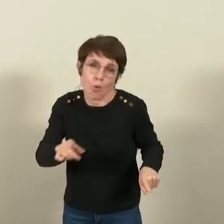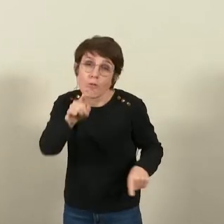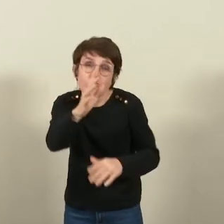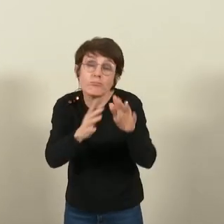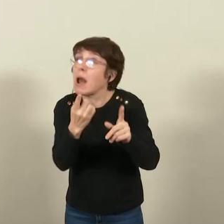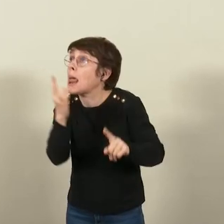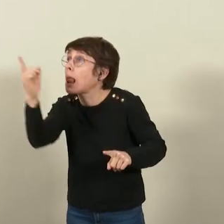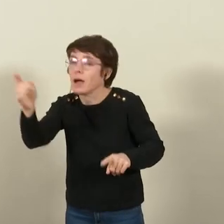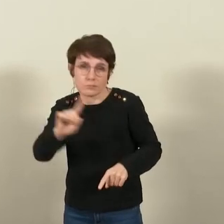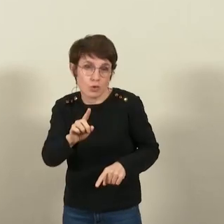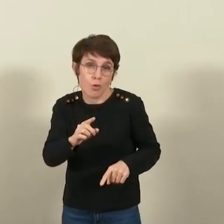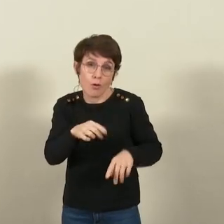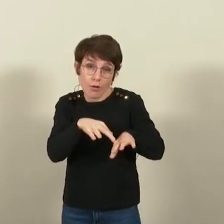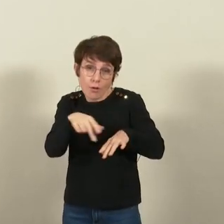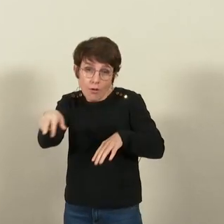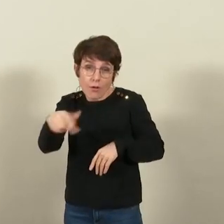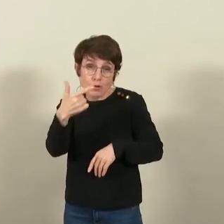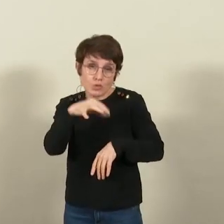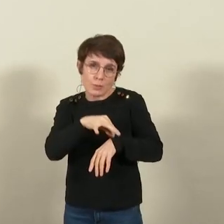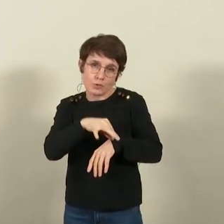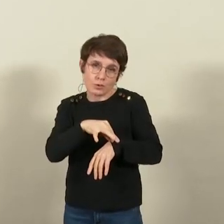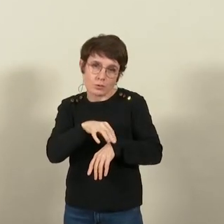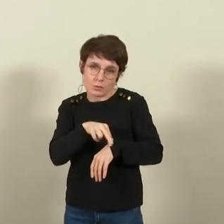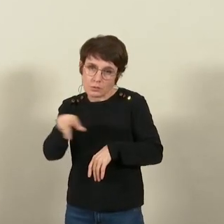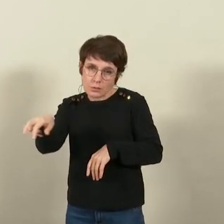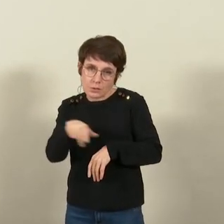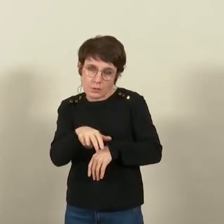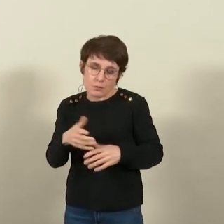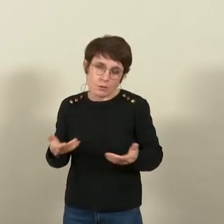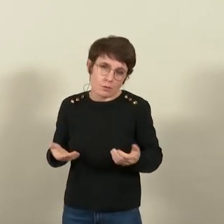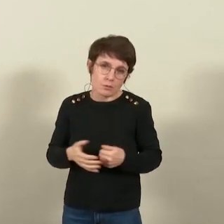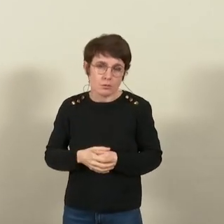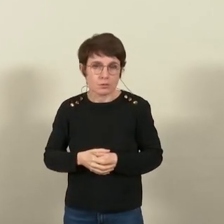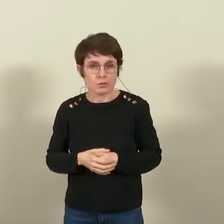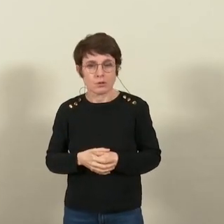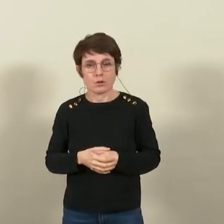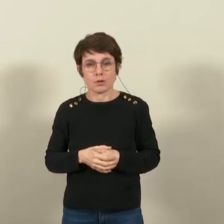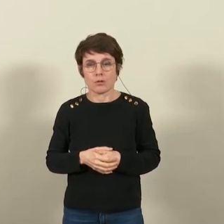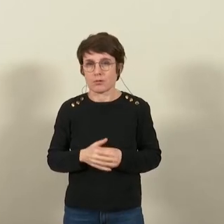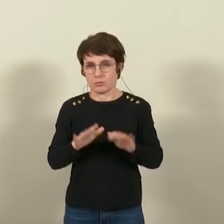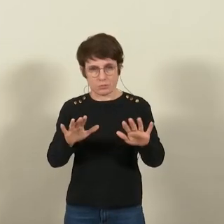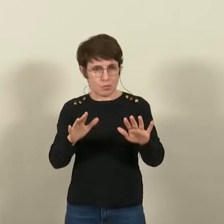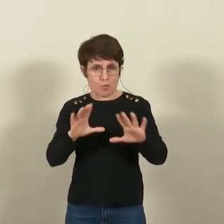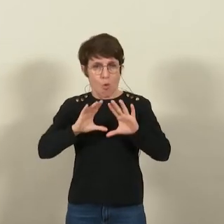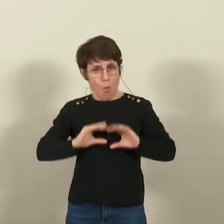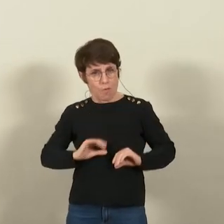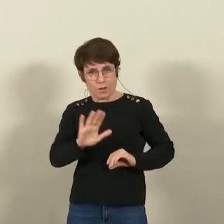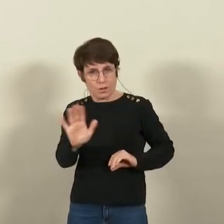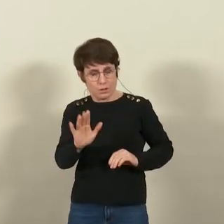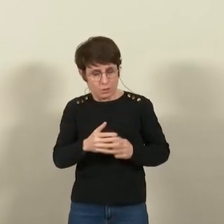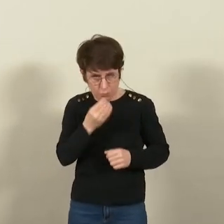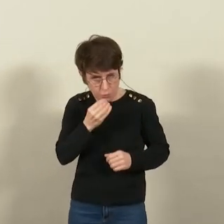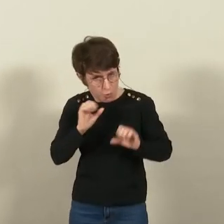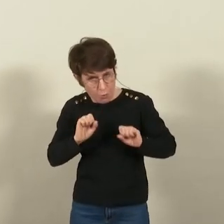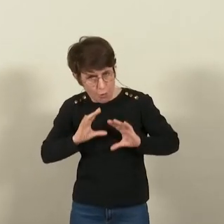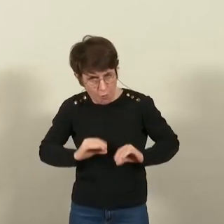c'est à peine à 2 minutes de de de l'abbay donc que tout le monde se rassure moi aussi